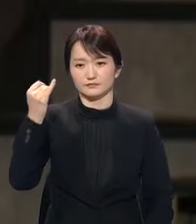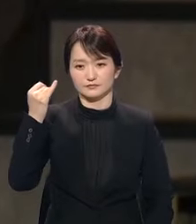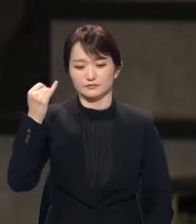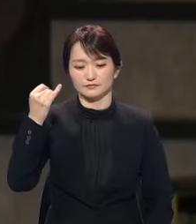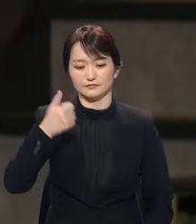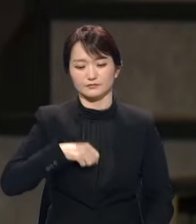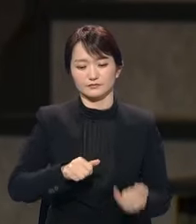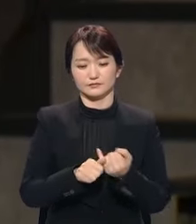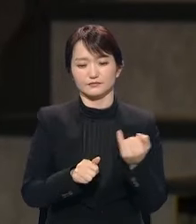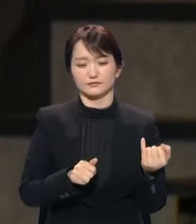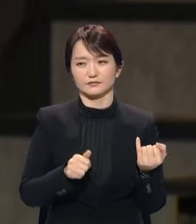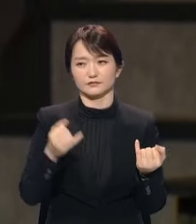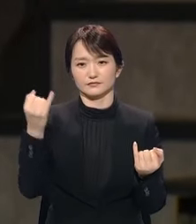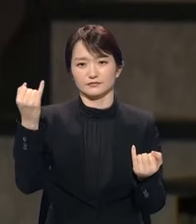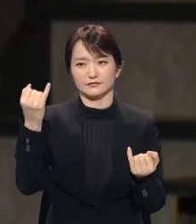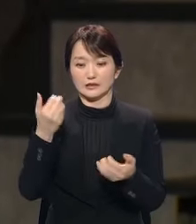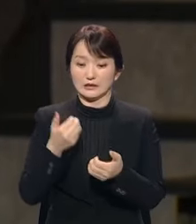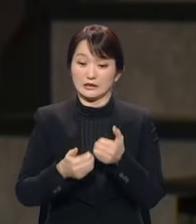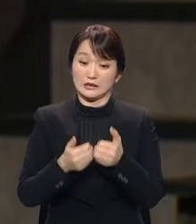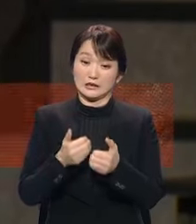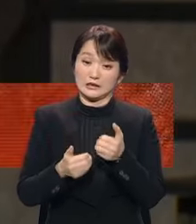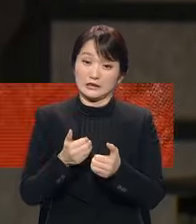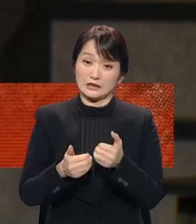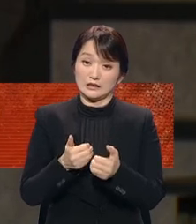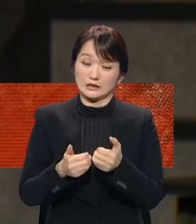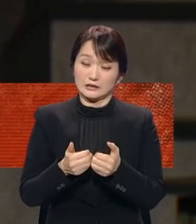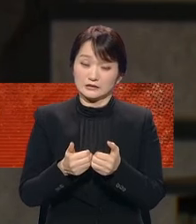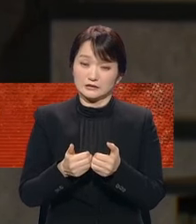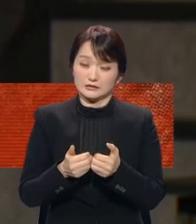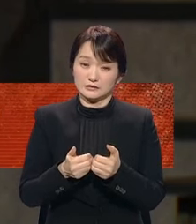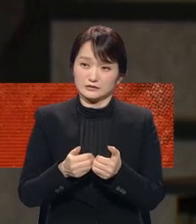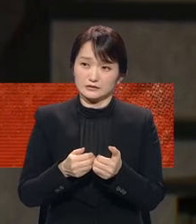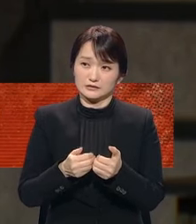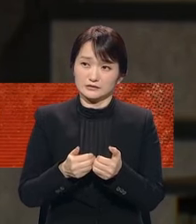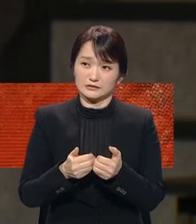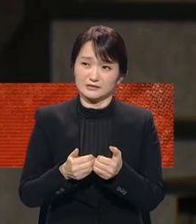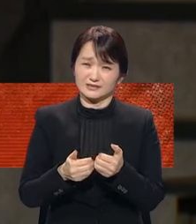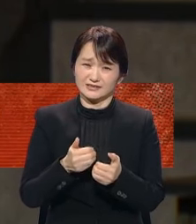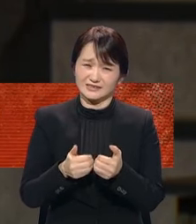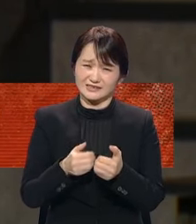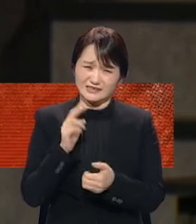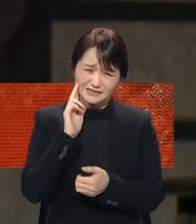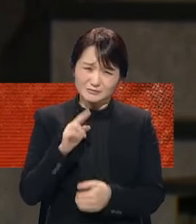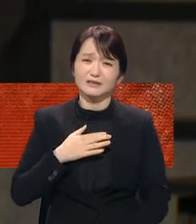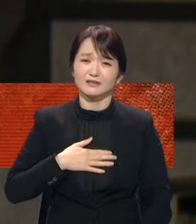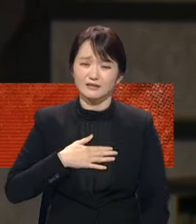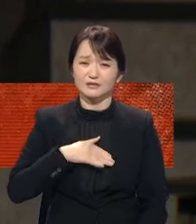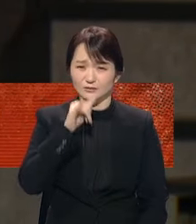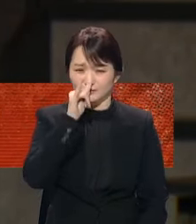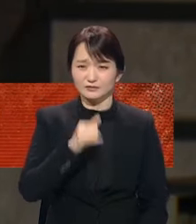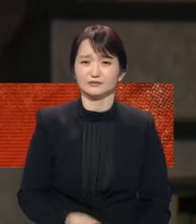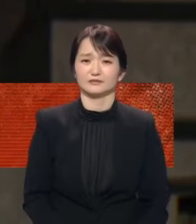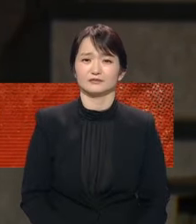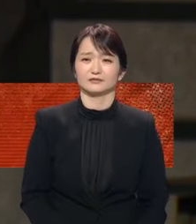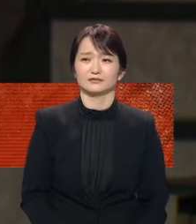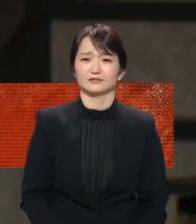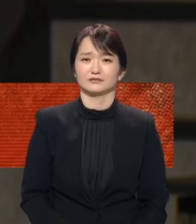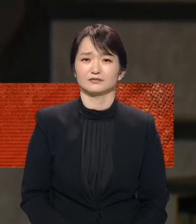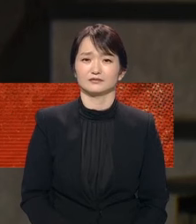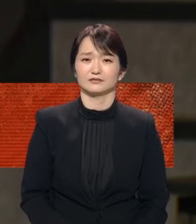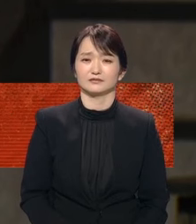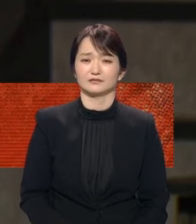고부관계가 급격히 그리고 상당히 지속적으로 나빠지는 그 비법을 알고 계신 것 같아요. 왜냐하면 살이